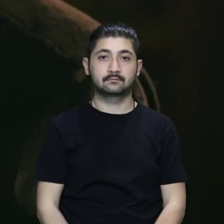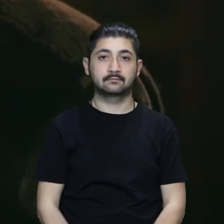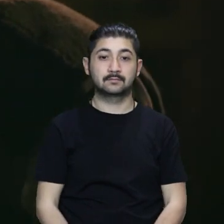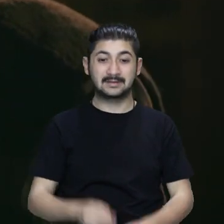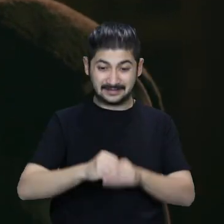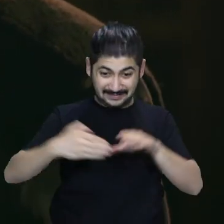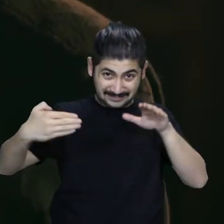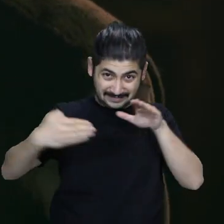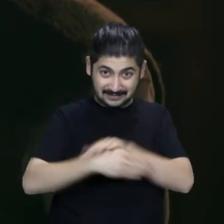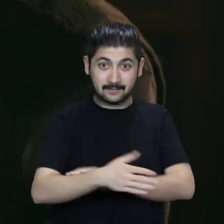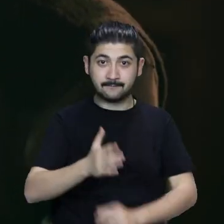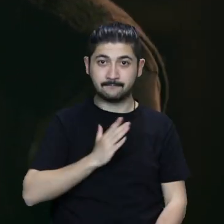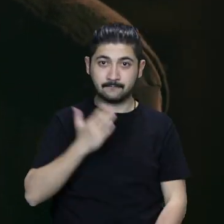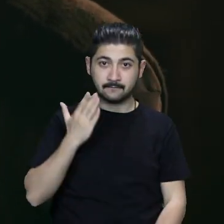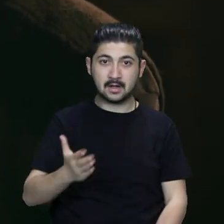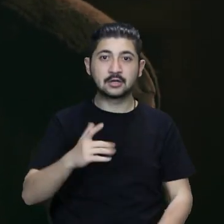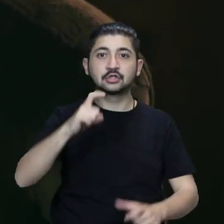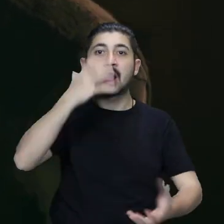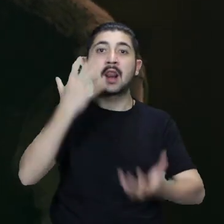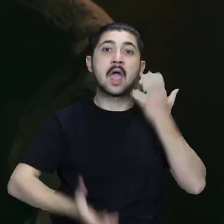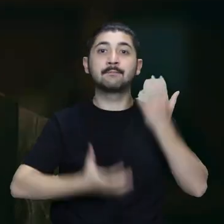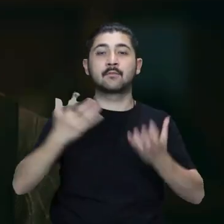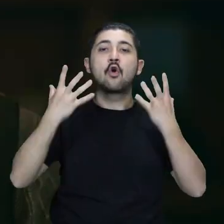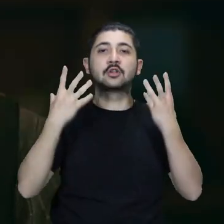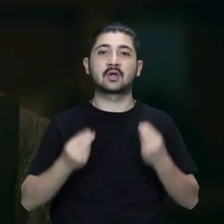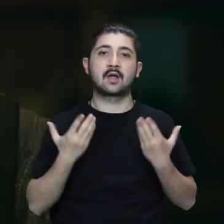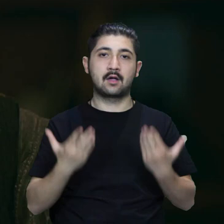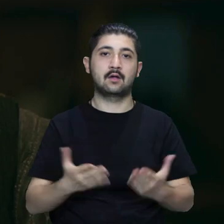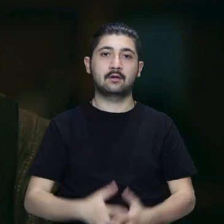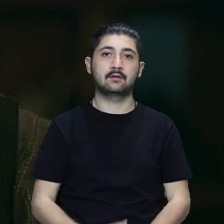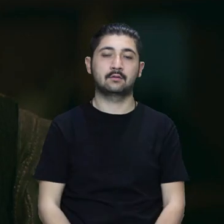İçeri girdiklerinde cehennemi yaşayacaklar.